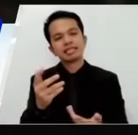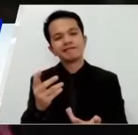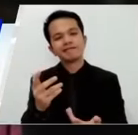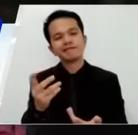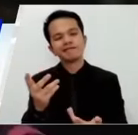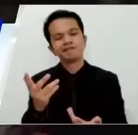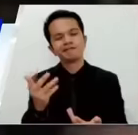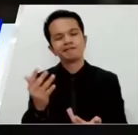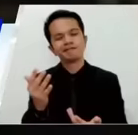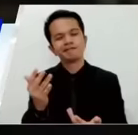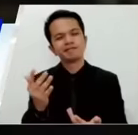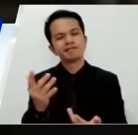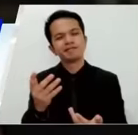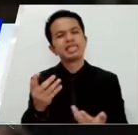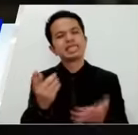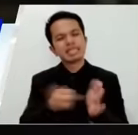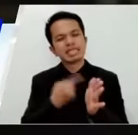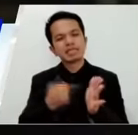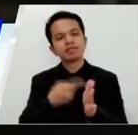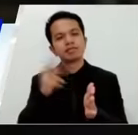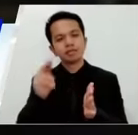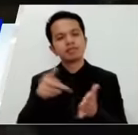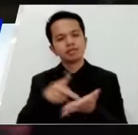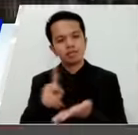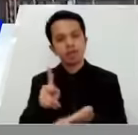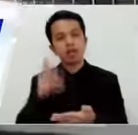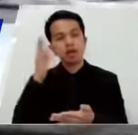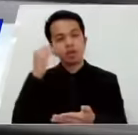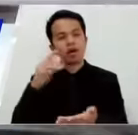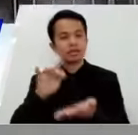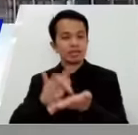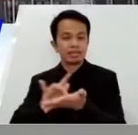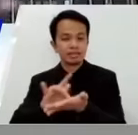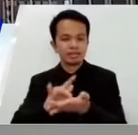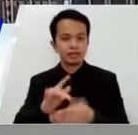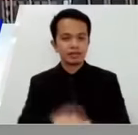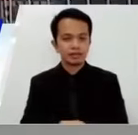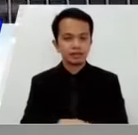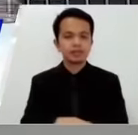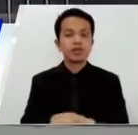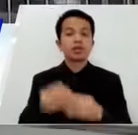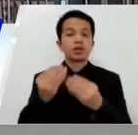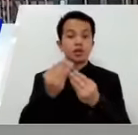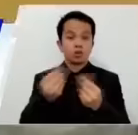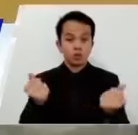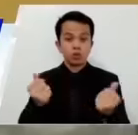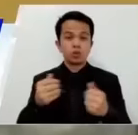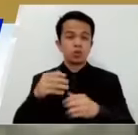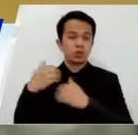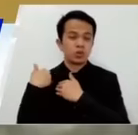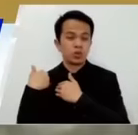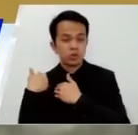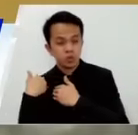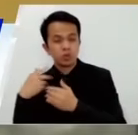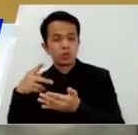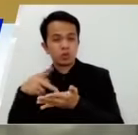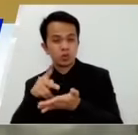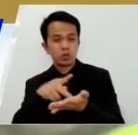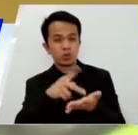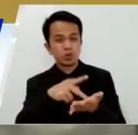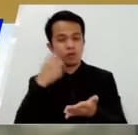may mga times na babayaran din po kami kasi mga gamot din po. Para maibsan ang pasaning pinansyal ng mga pasyenteng may breast